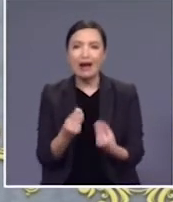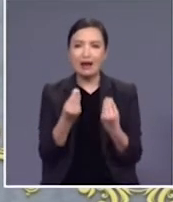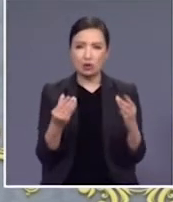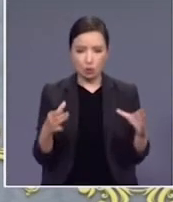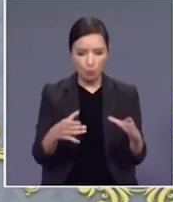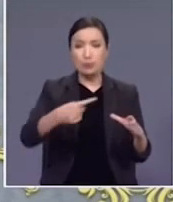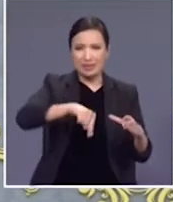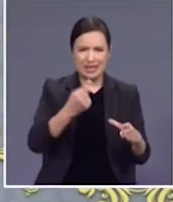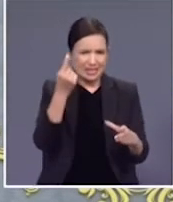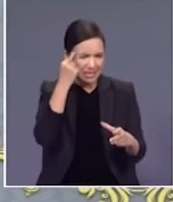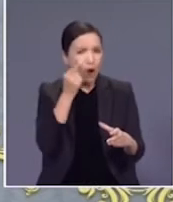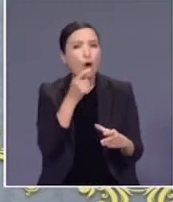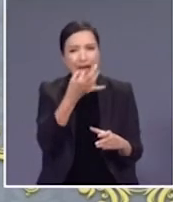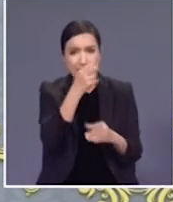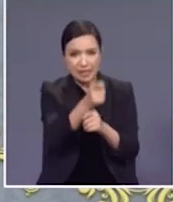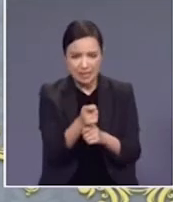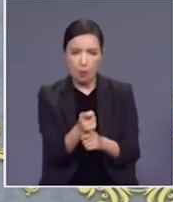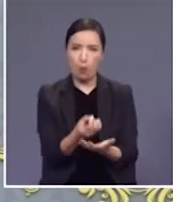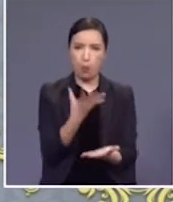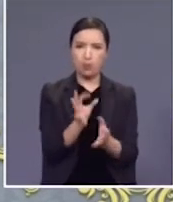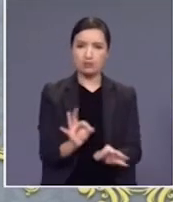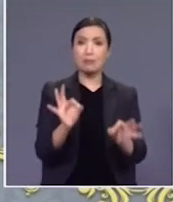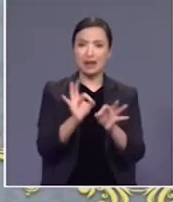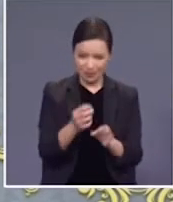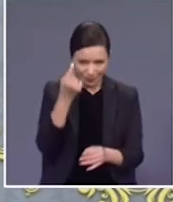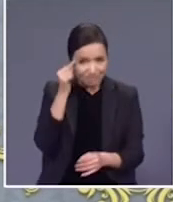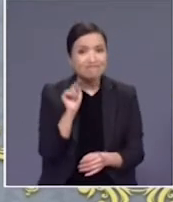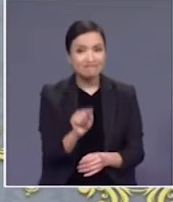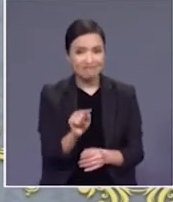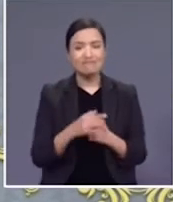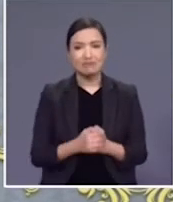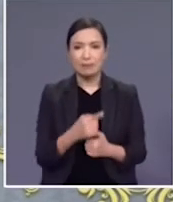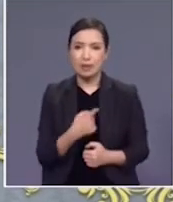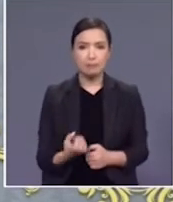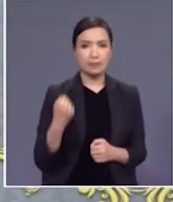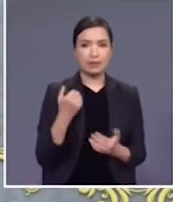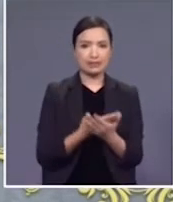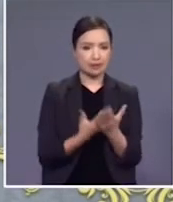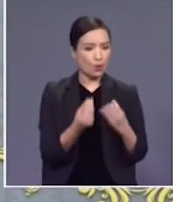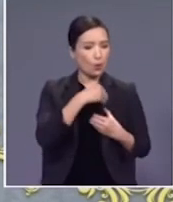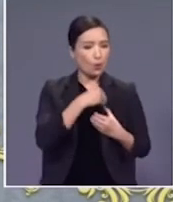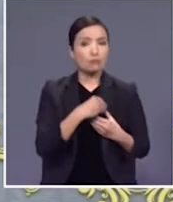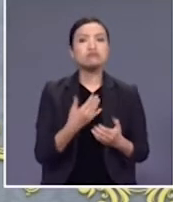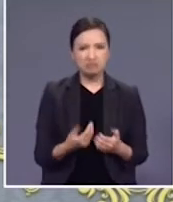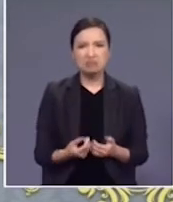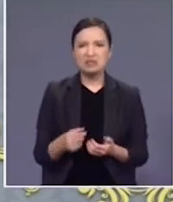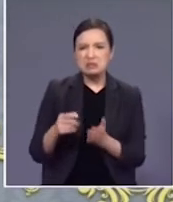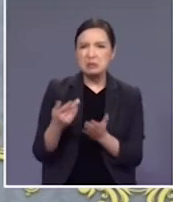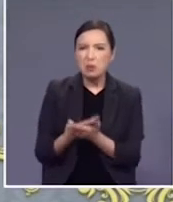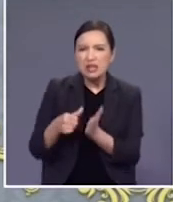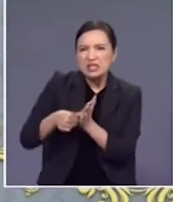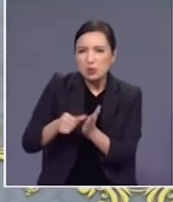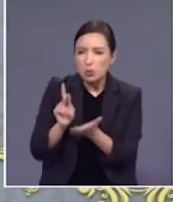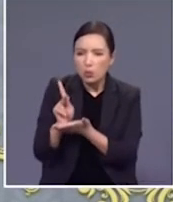มนี้เห็นคุณค่าของอาชีพเกษตรกรรมนะครับรวมถึงสร้างความมั่นคงด้านรายได้ลดหนี้สินให้ได้นะครับตลอด